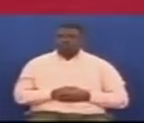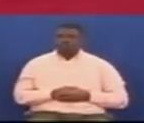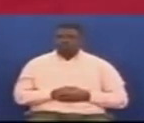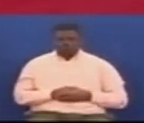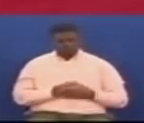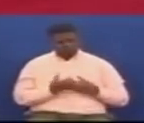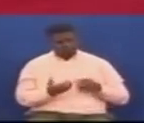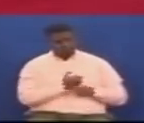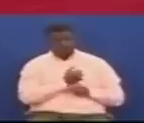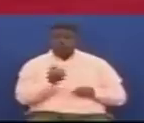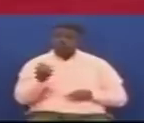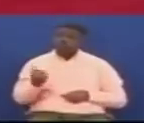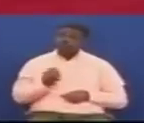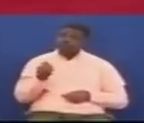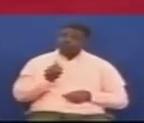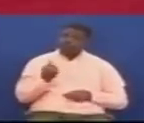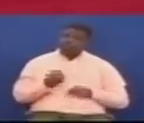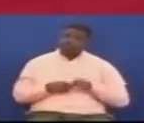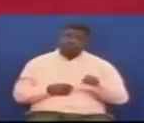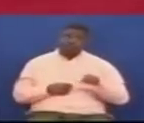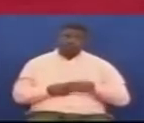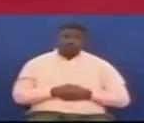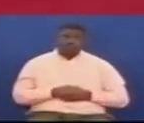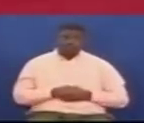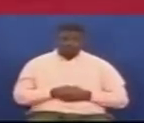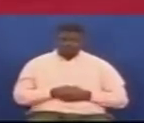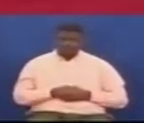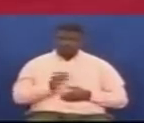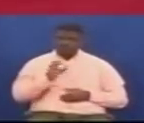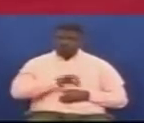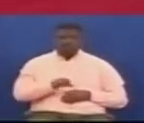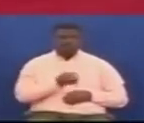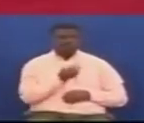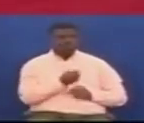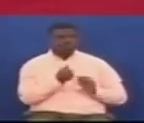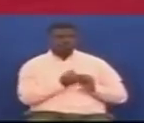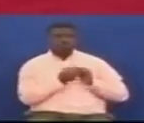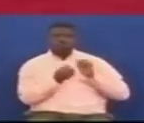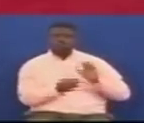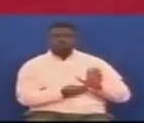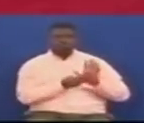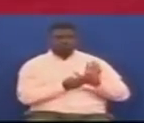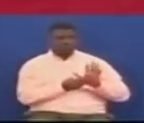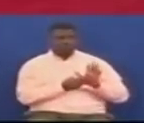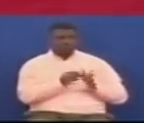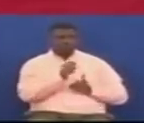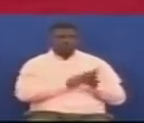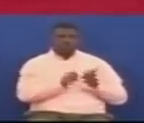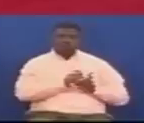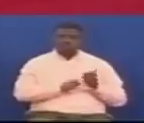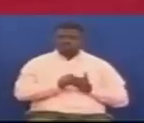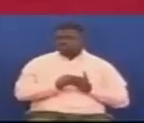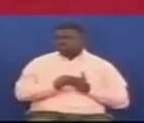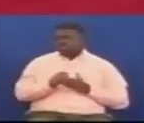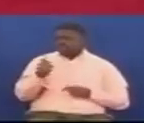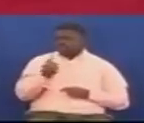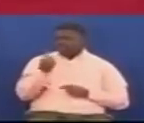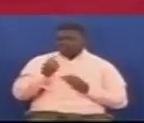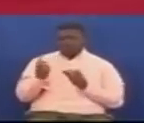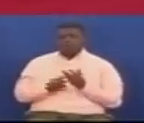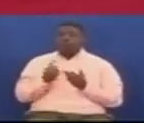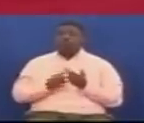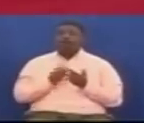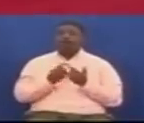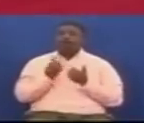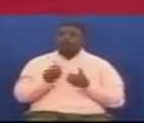Pato la taifa. Mheshimiwa Spika, mwaka 2018 serikali kupitia ofisi ya taifa ya takwimu ilifanya